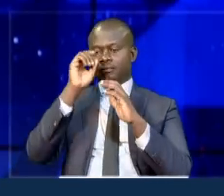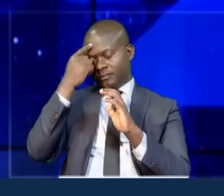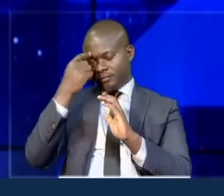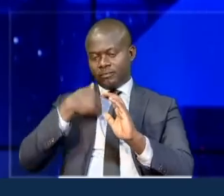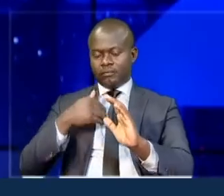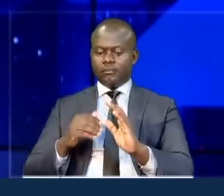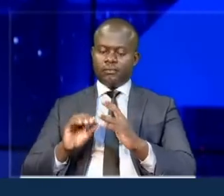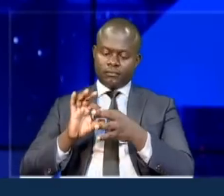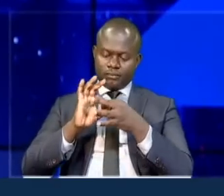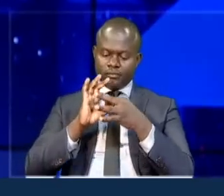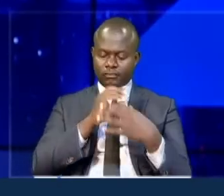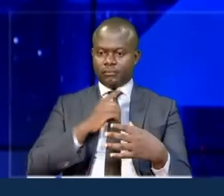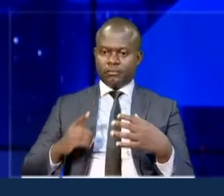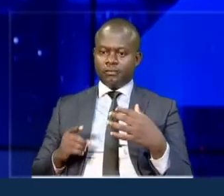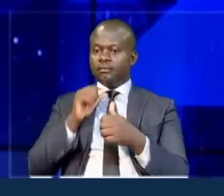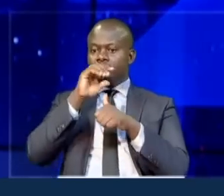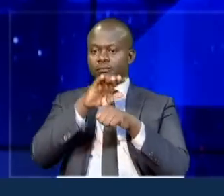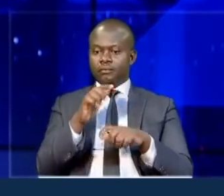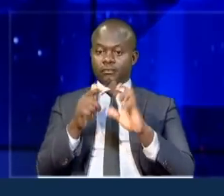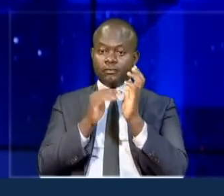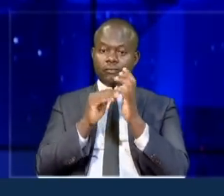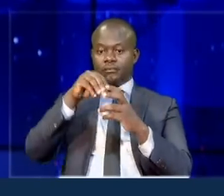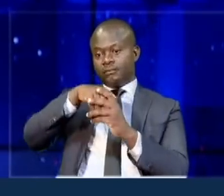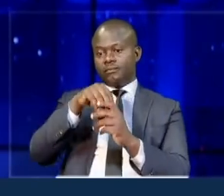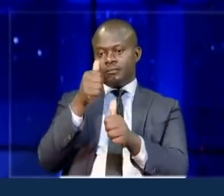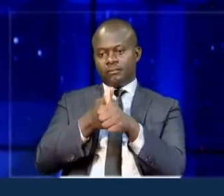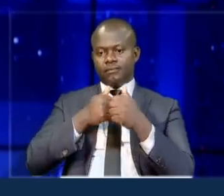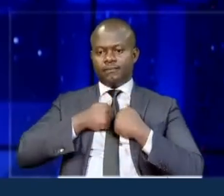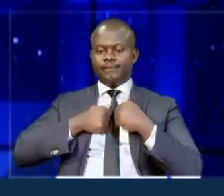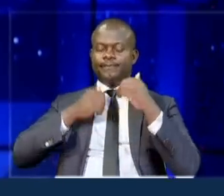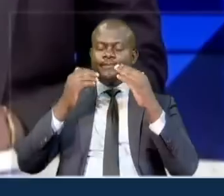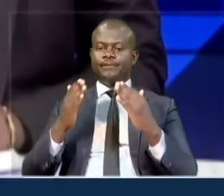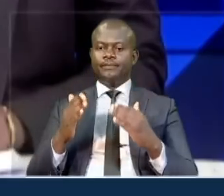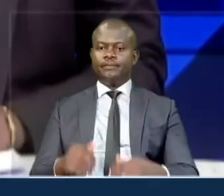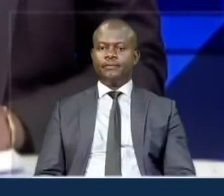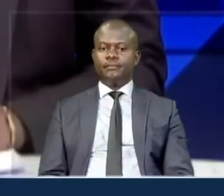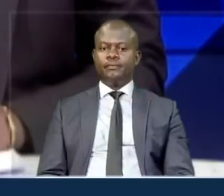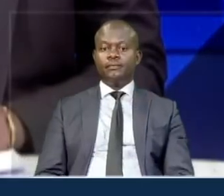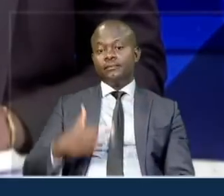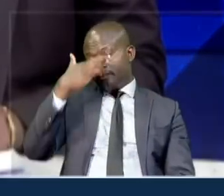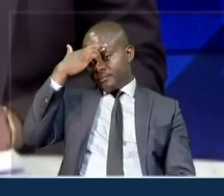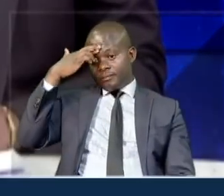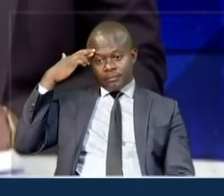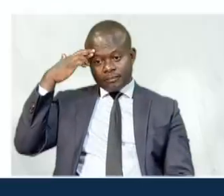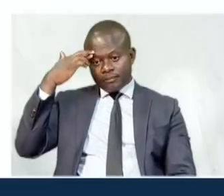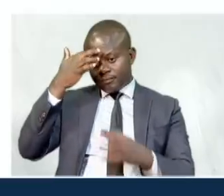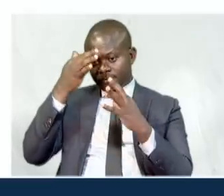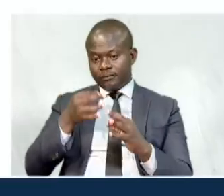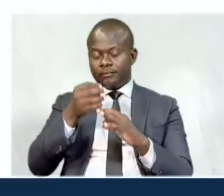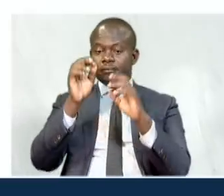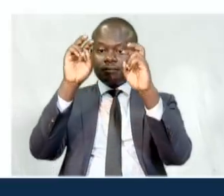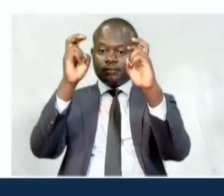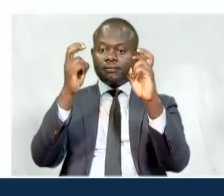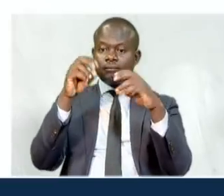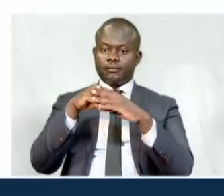demokarasi idaheza kandi yibonwamo na buri munyarwanda. Impamvu twahisemo iyi nsanganyamatsiko ni